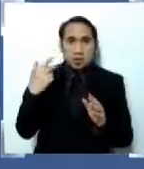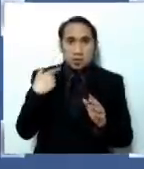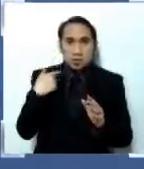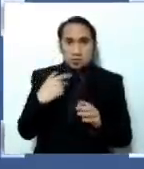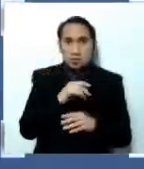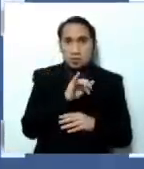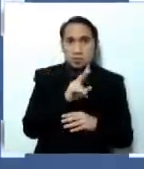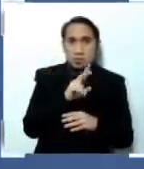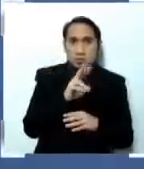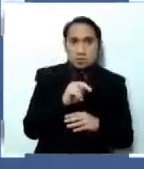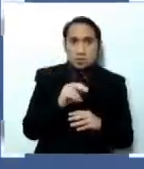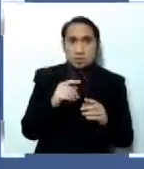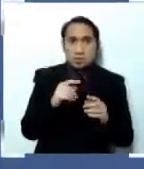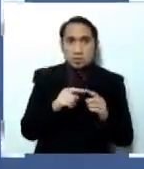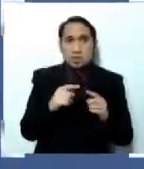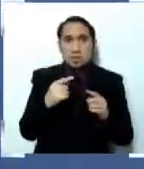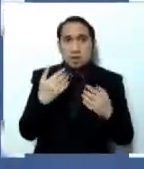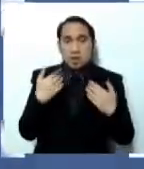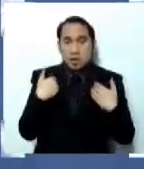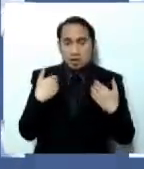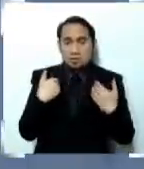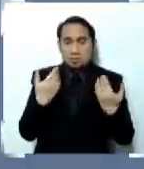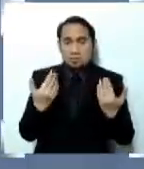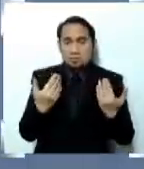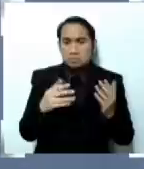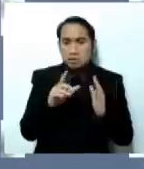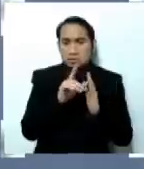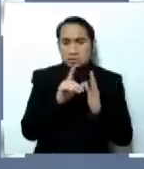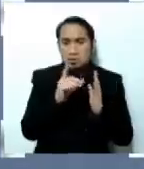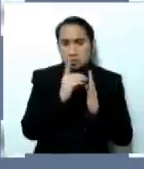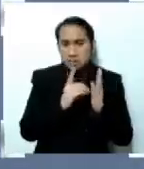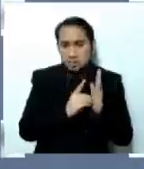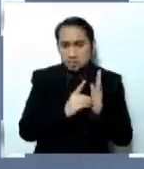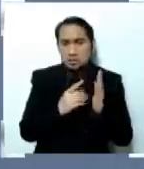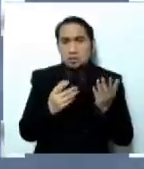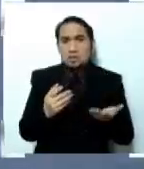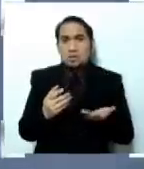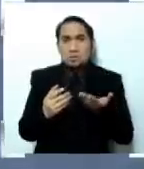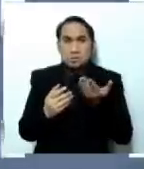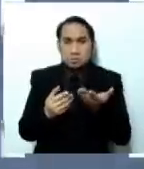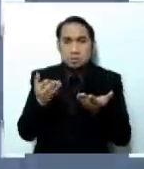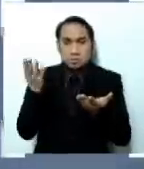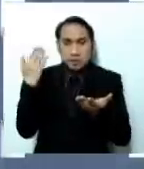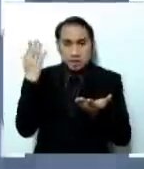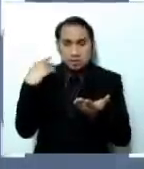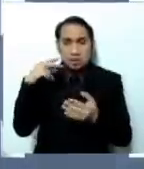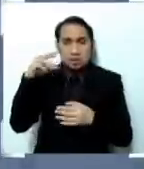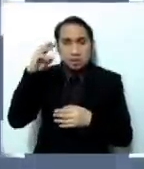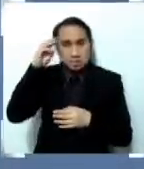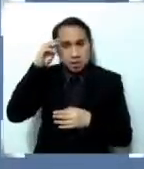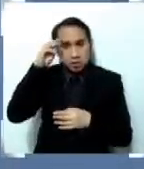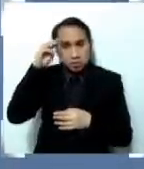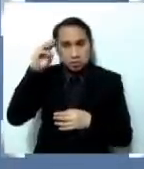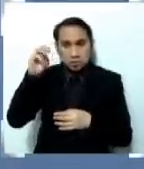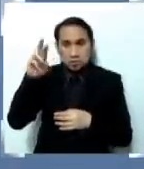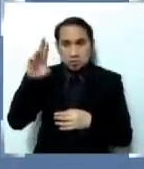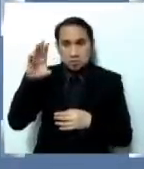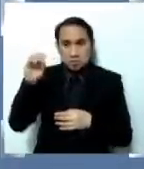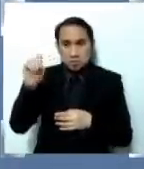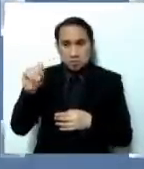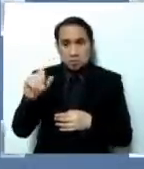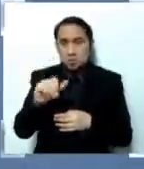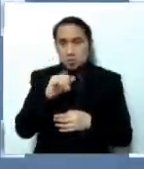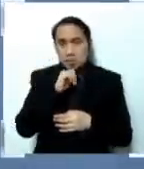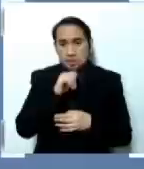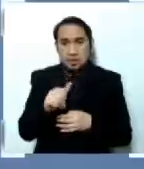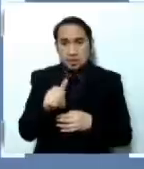Reef sa ilalim ng isang presidential decree na inisyu ni dating Pangulong Marcos at hindi natin inaabandona ang claim na